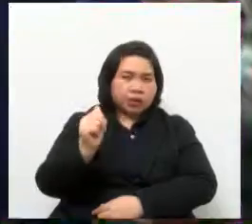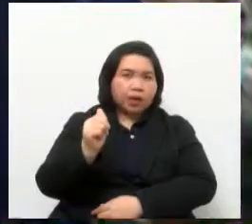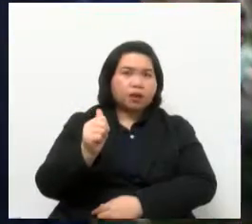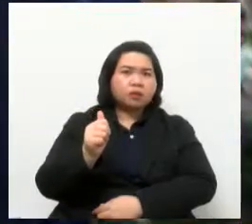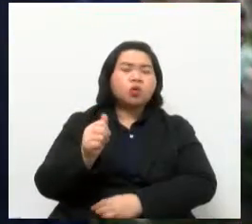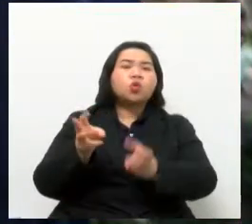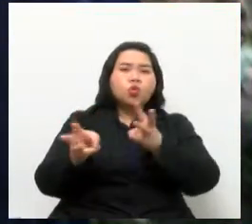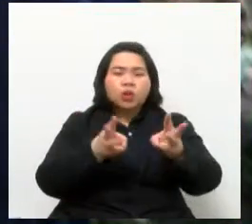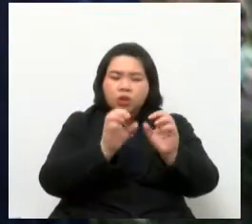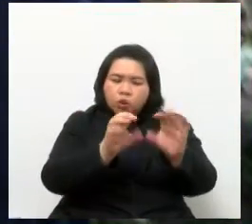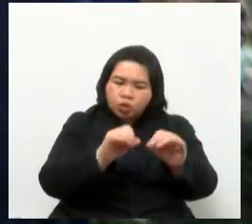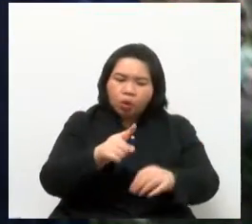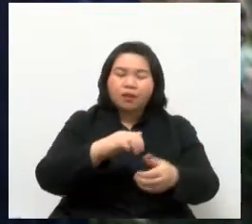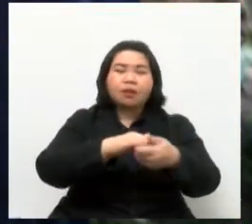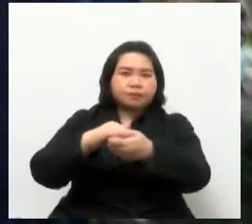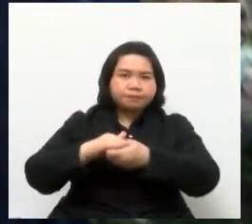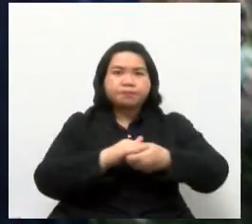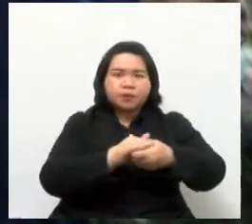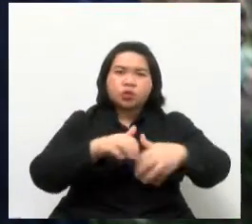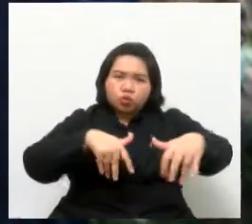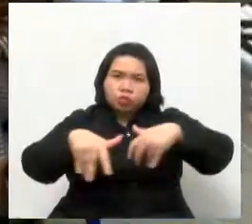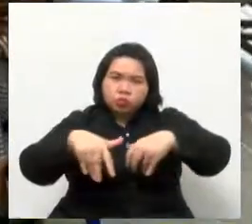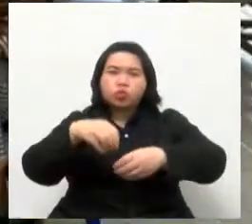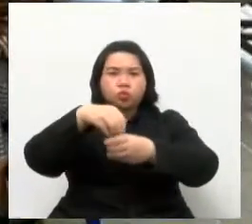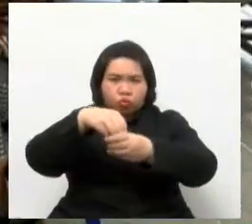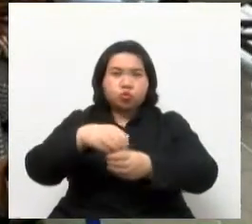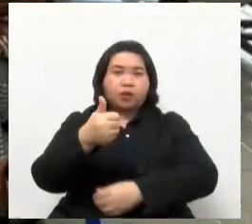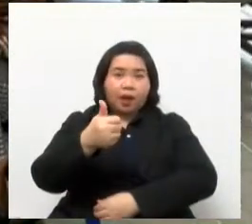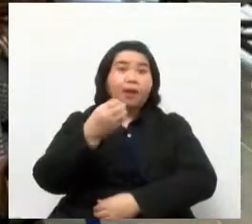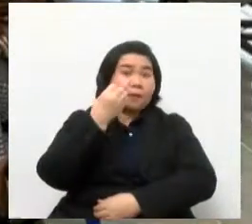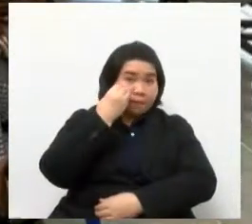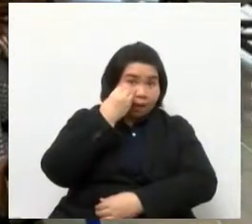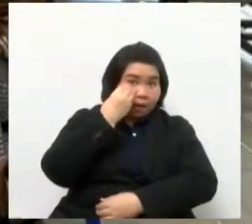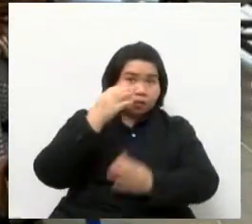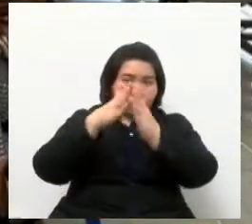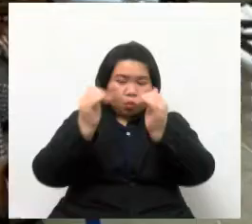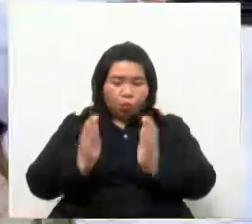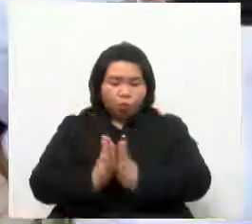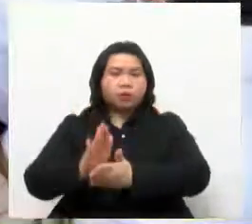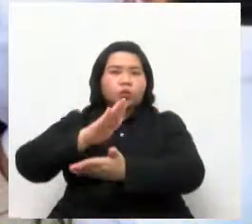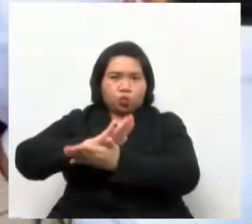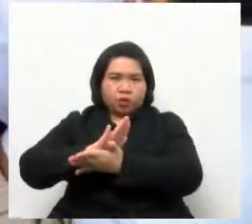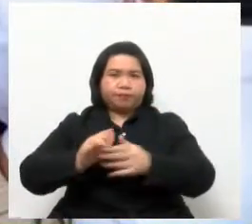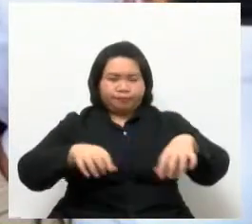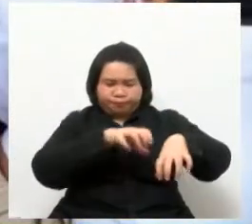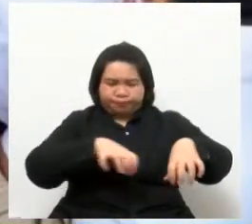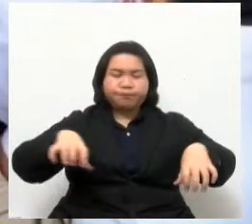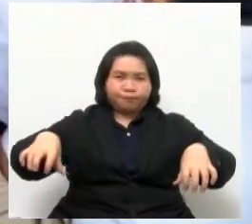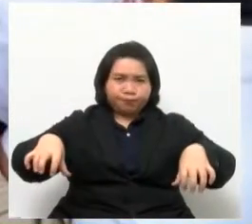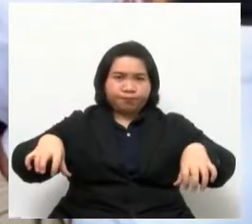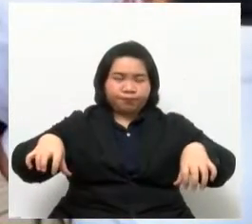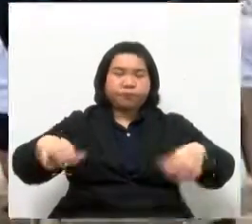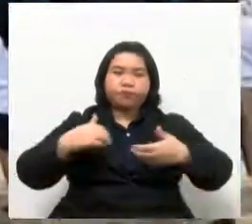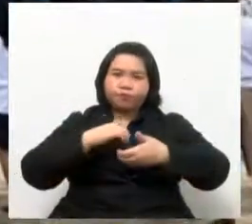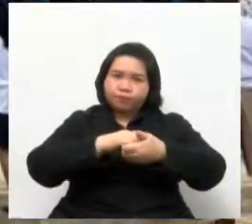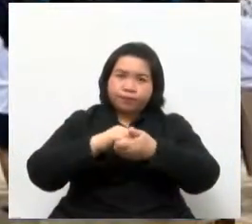ให้เกิดความสามัคคีปรองดองกันในชุมชนบ้านวัดและโรงเรียนการพัฒน